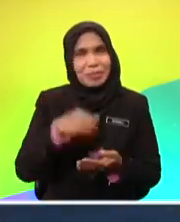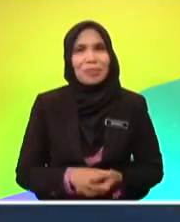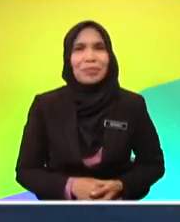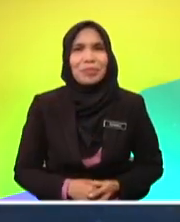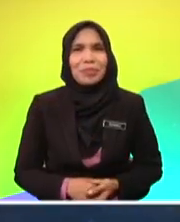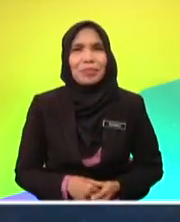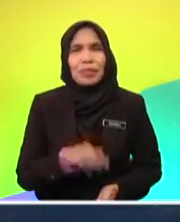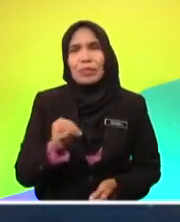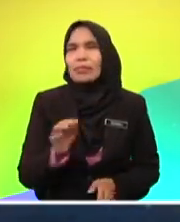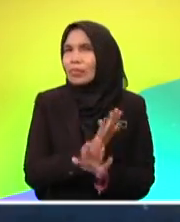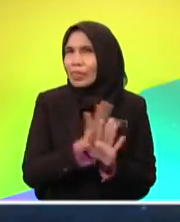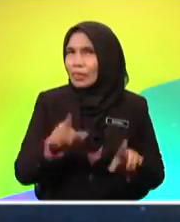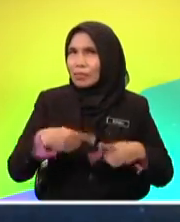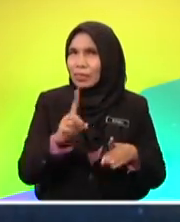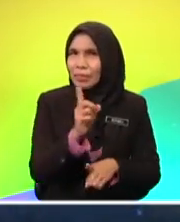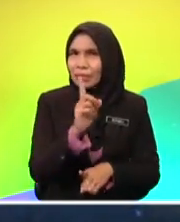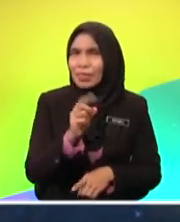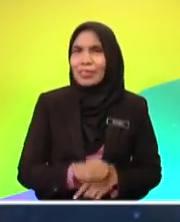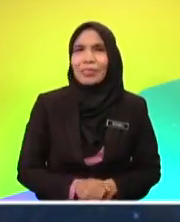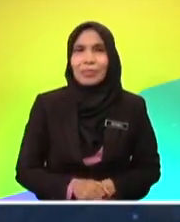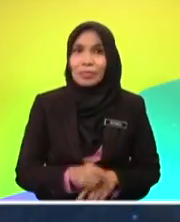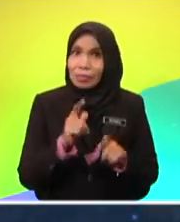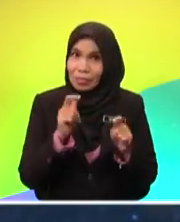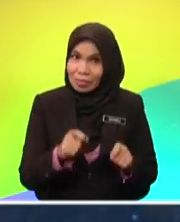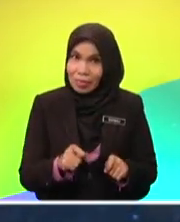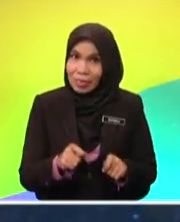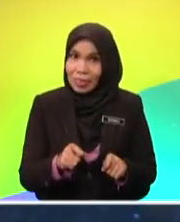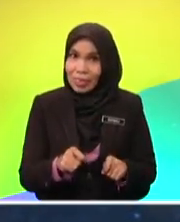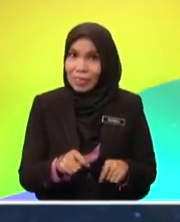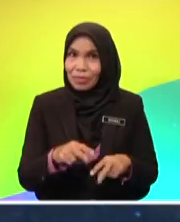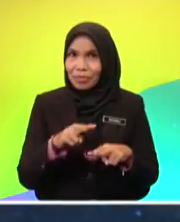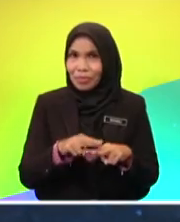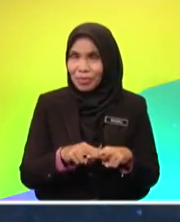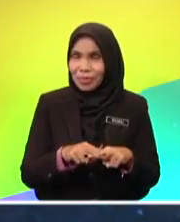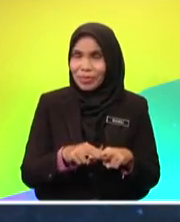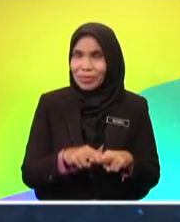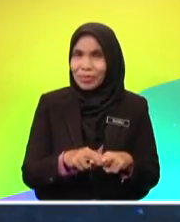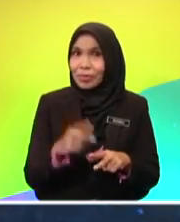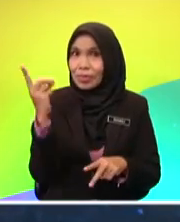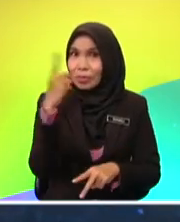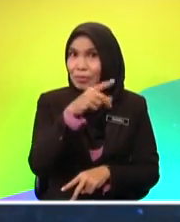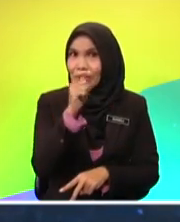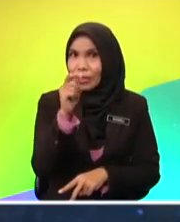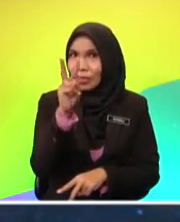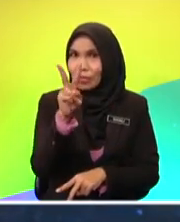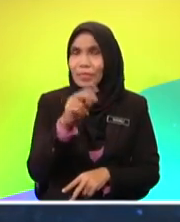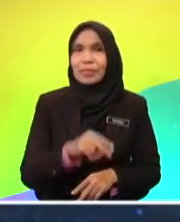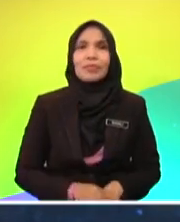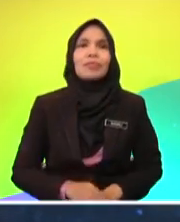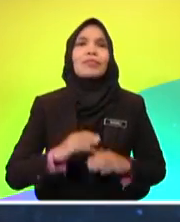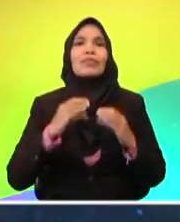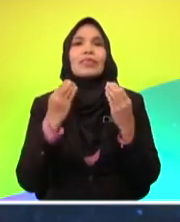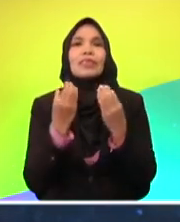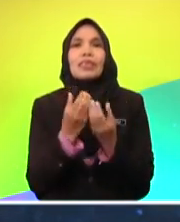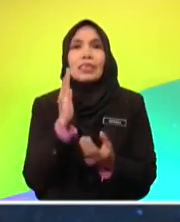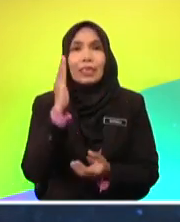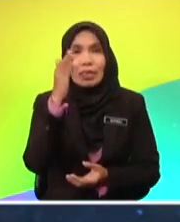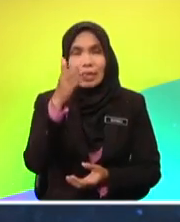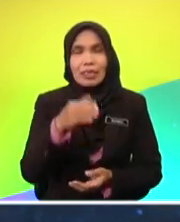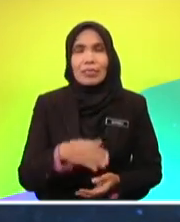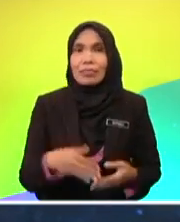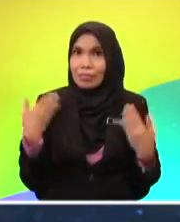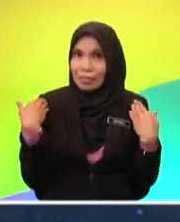Murid-murid, jangan ke mana-mana. Terus setia bersama kami di Didik TV KPM kerana kelas akan bermula selepas